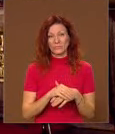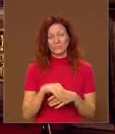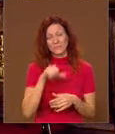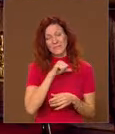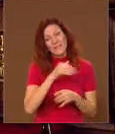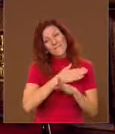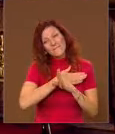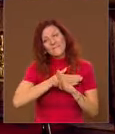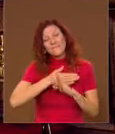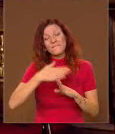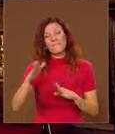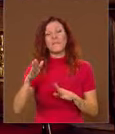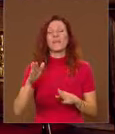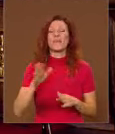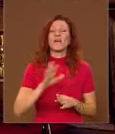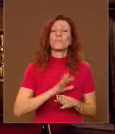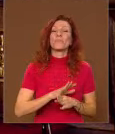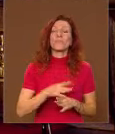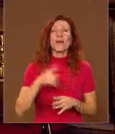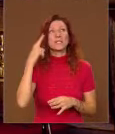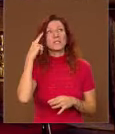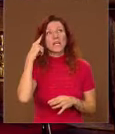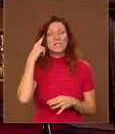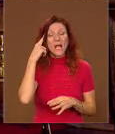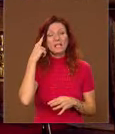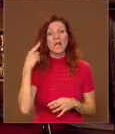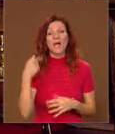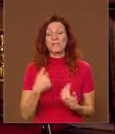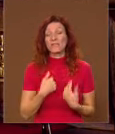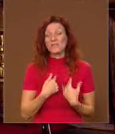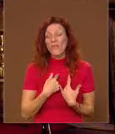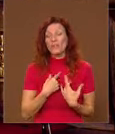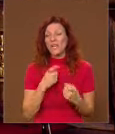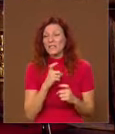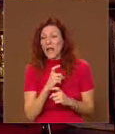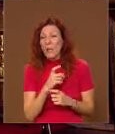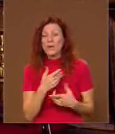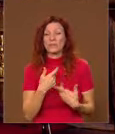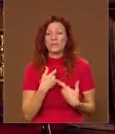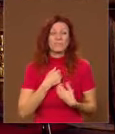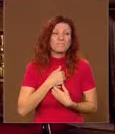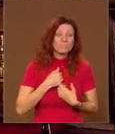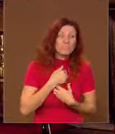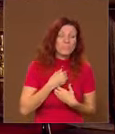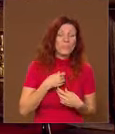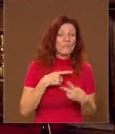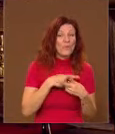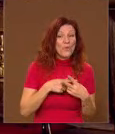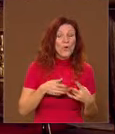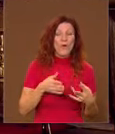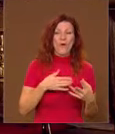И винаги, разбира се, с съзнание за своята немощ и покайно чувство, но и с